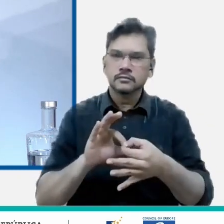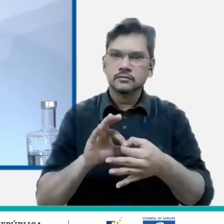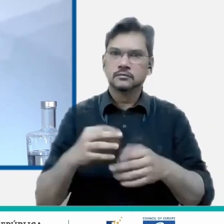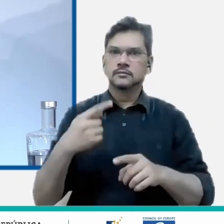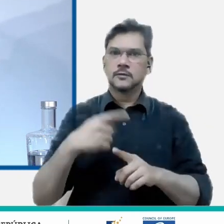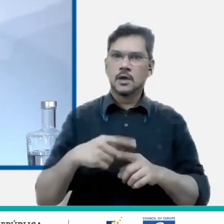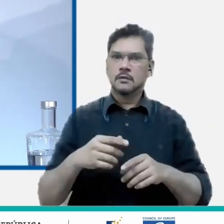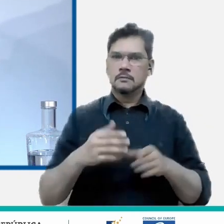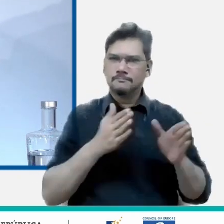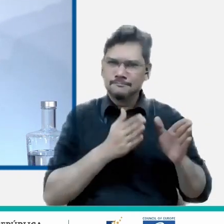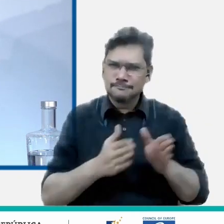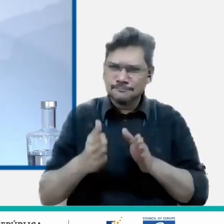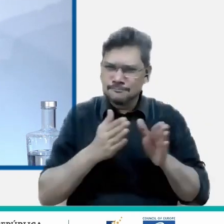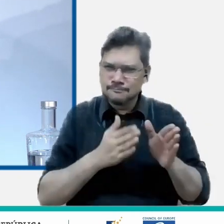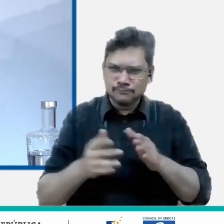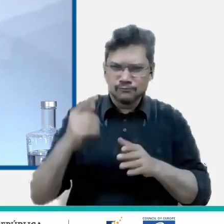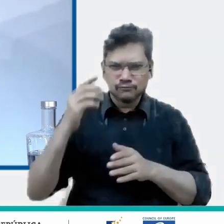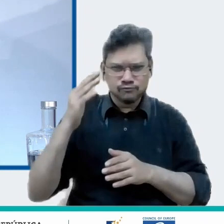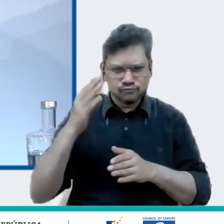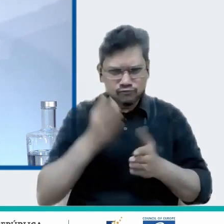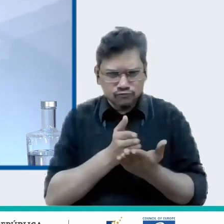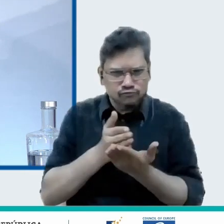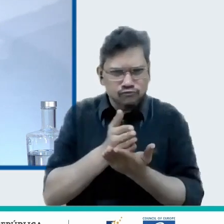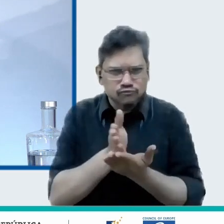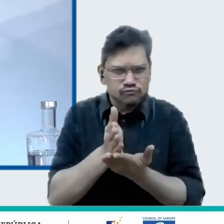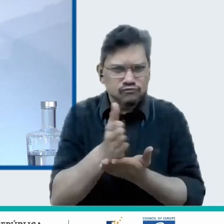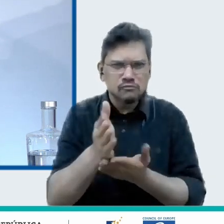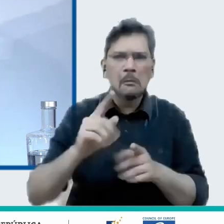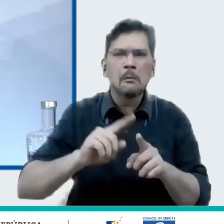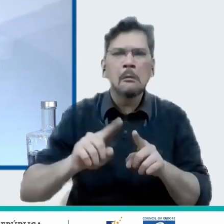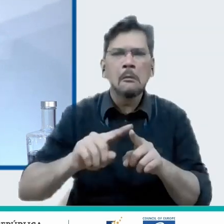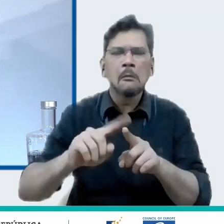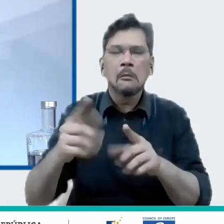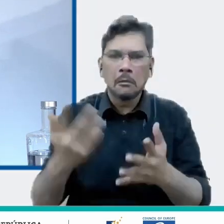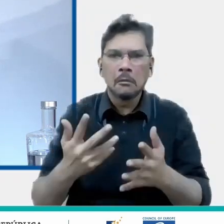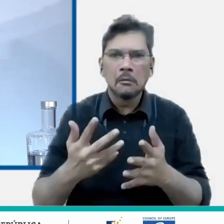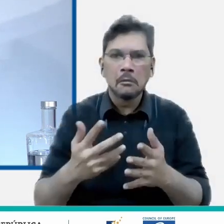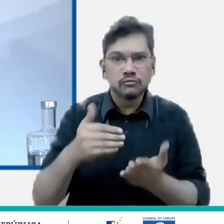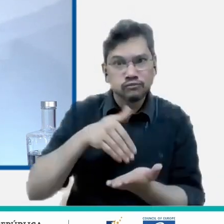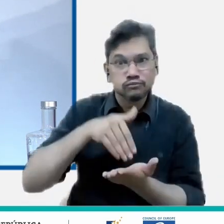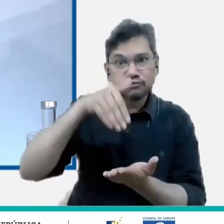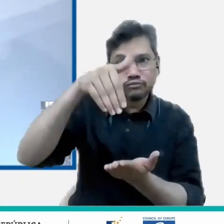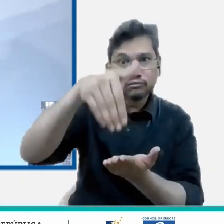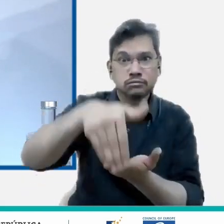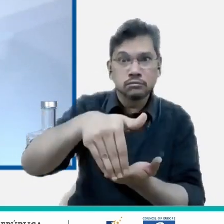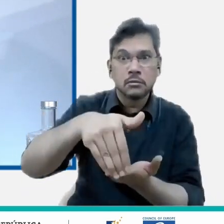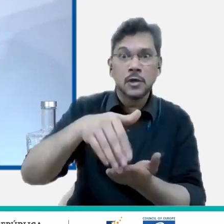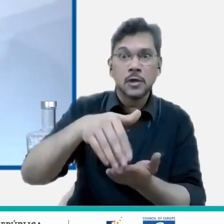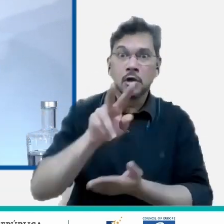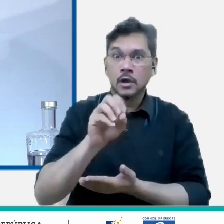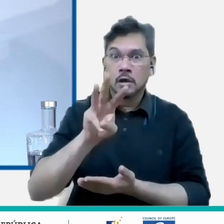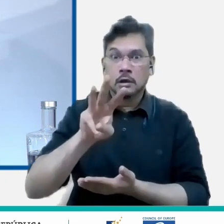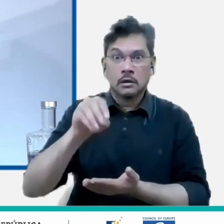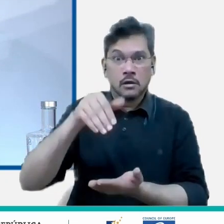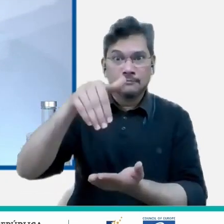чрезвычайной ситуации до 2030 года. С планом реализации его первого этапа 2018-2022 года. Сегодня мы стоим